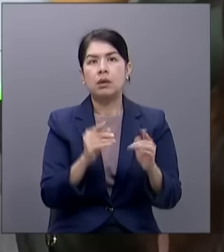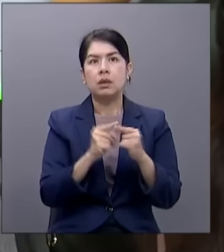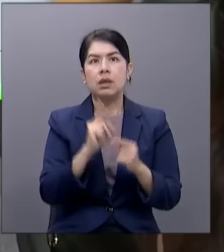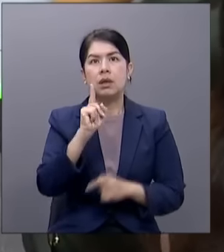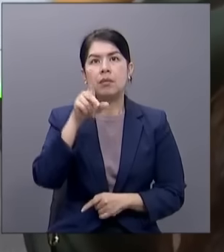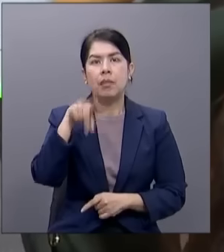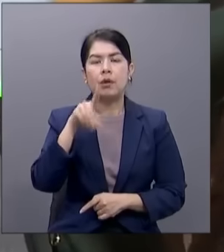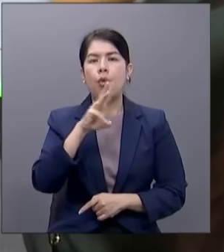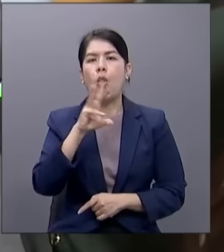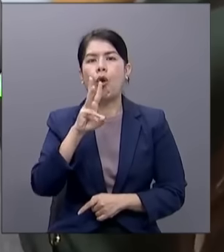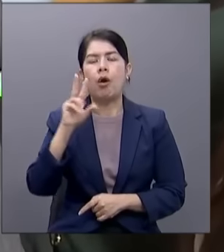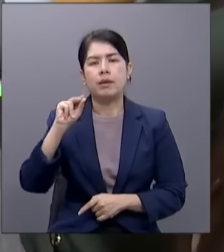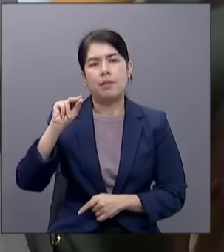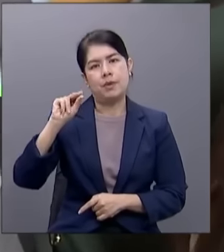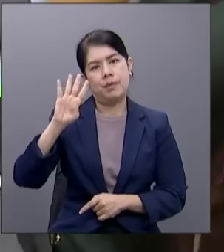นค่ะ